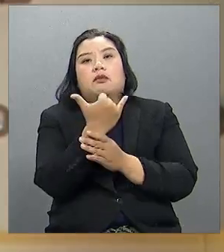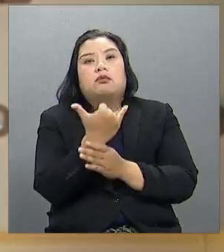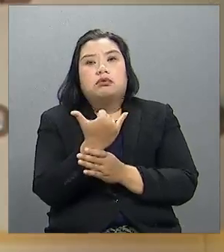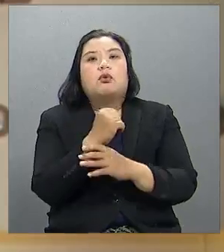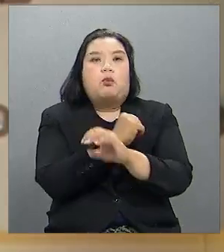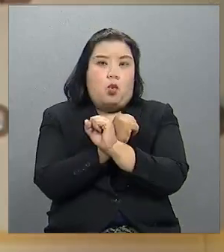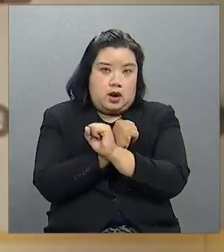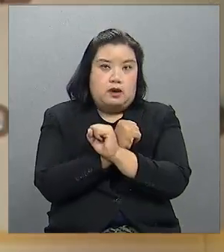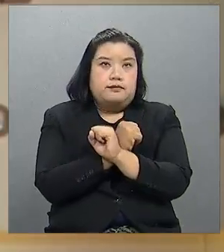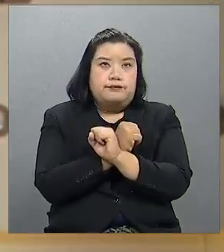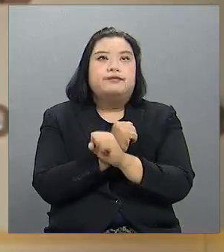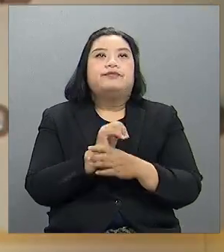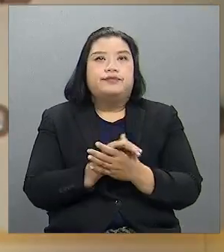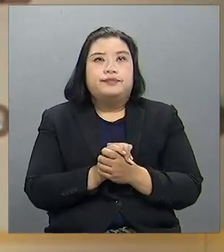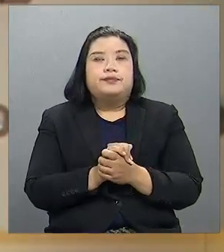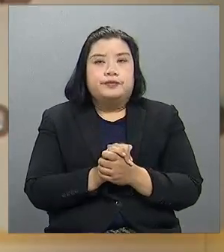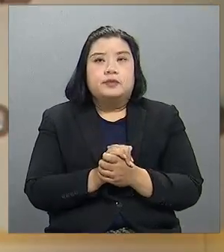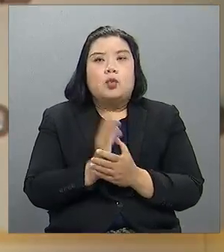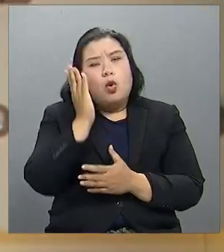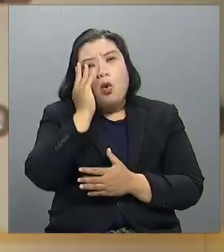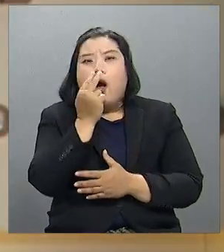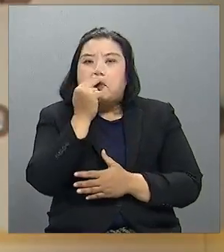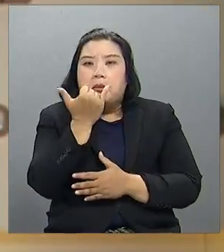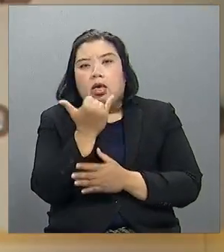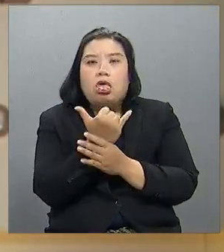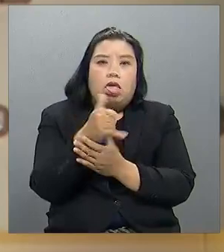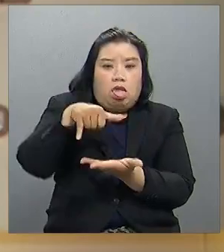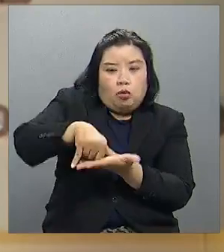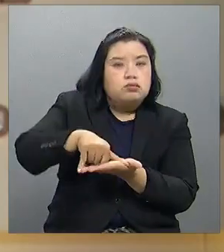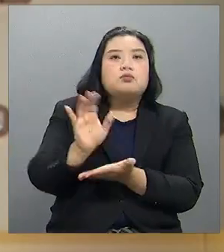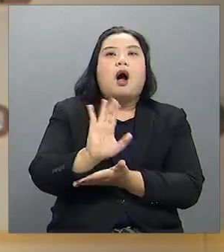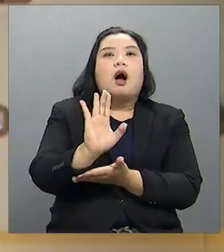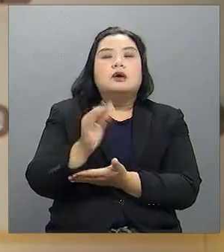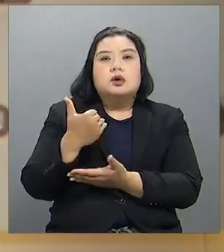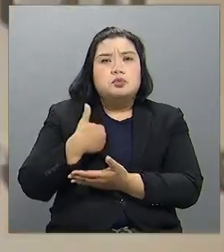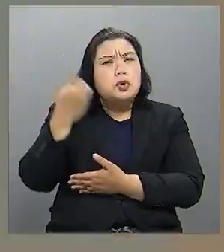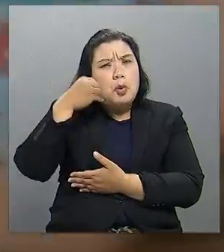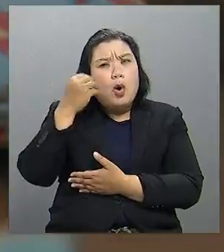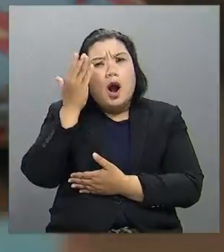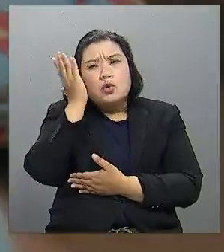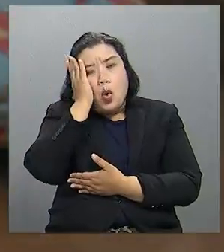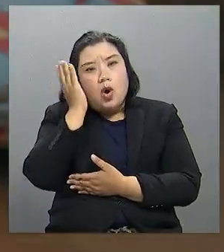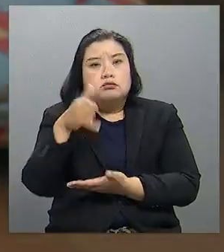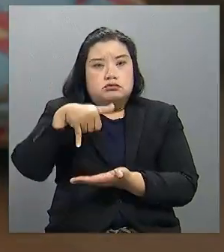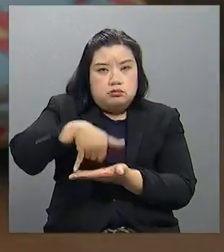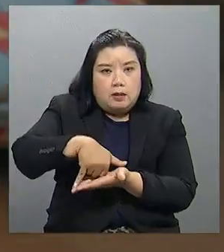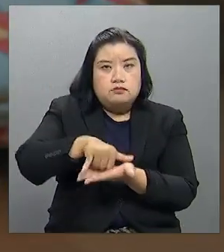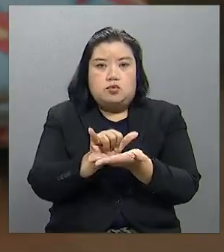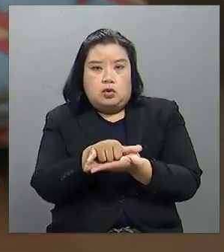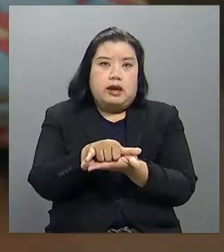sudden infant death syndrome นะคะซึ่งส่วนมากเนี่ยจะพบในเด็กที่นอนคว่ำหรือว่าตะแคง